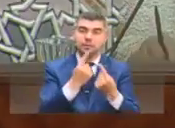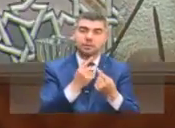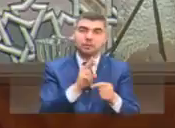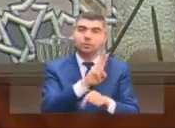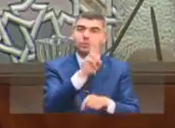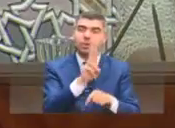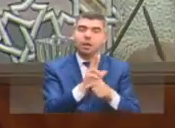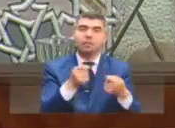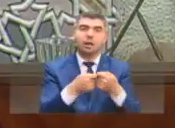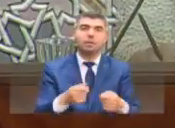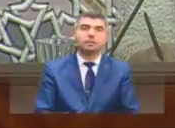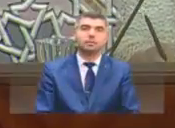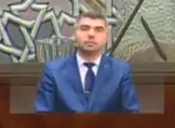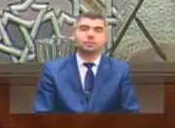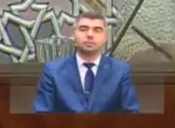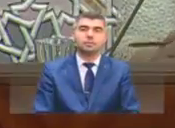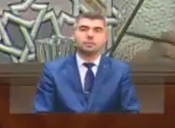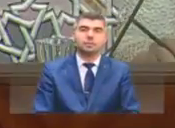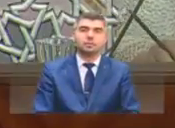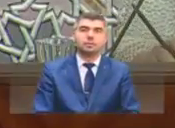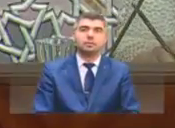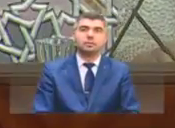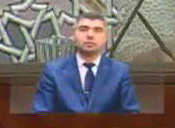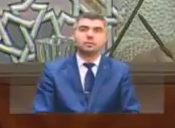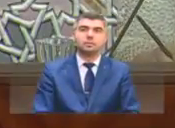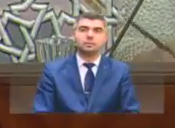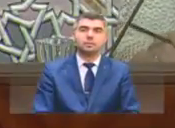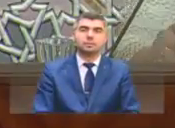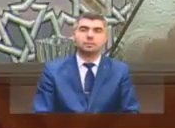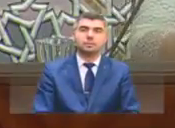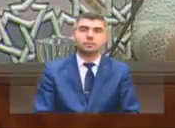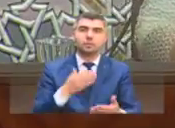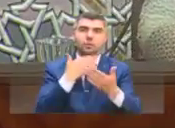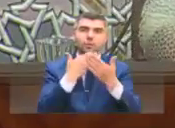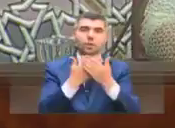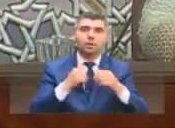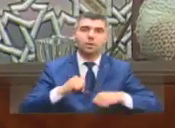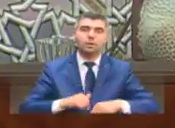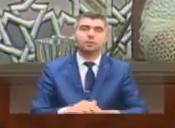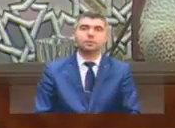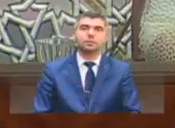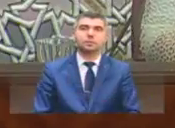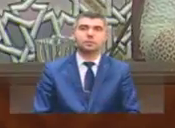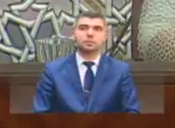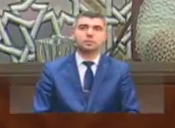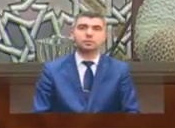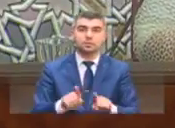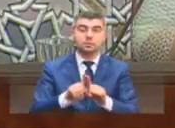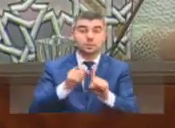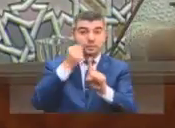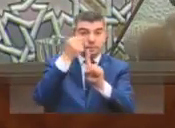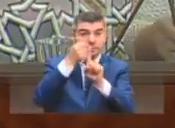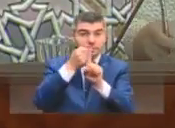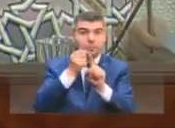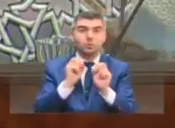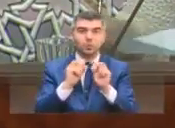إلا سمحتوا التعقيب تفضلوا سيدنا. نعم شكرا سيدة الوزيرة. في الحقيقة هناك مجهودات تبذل،